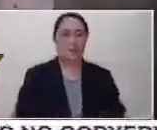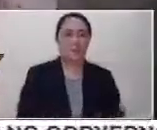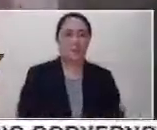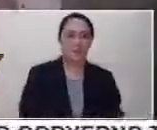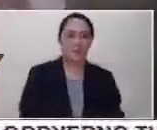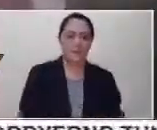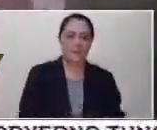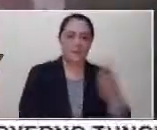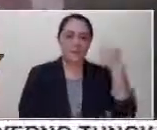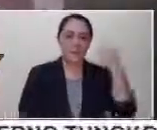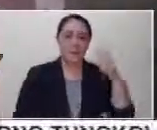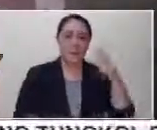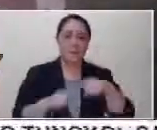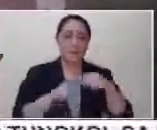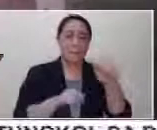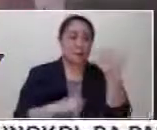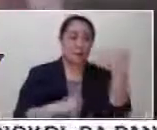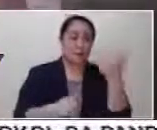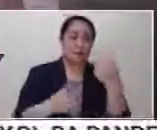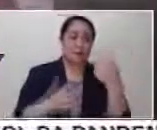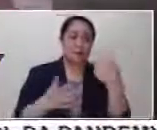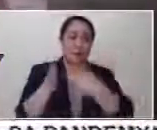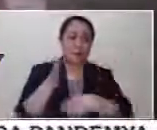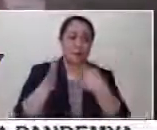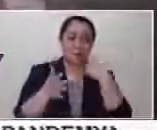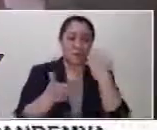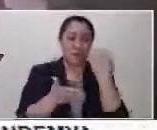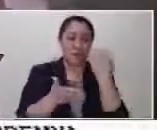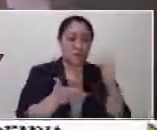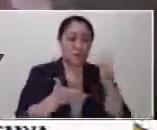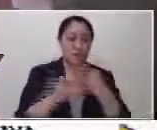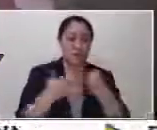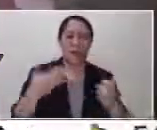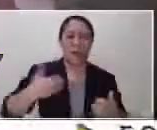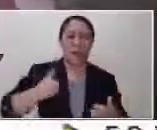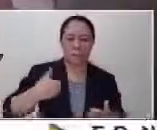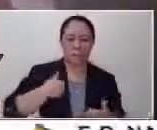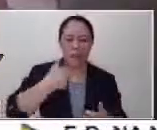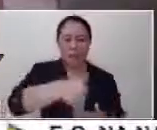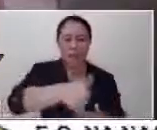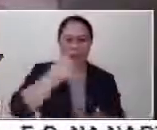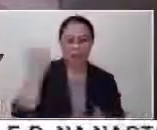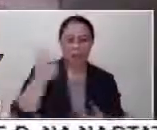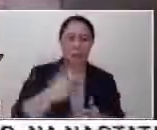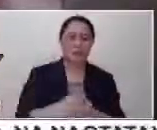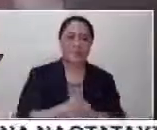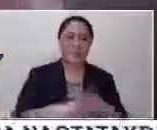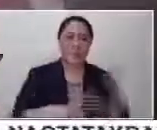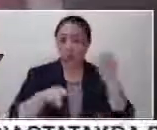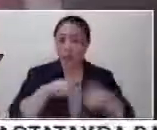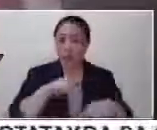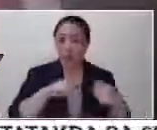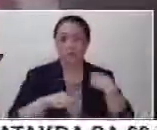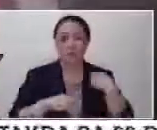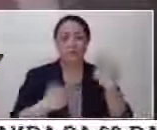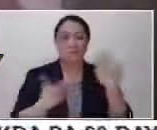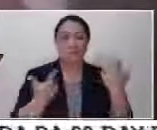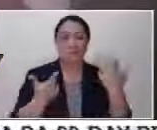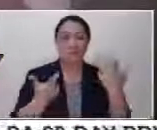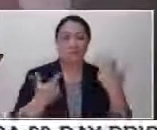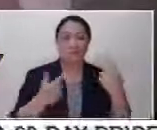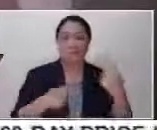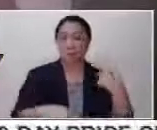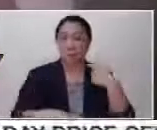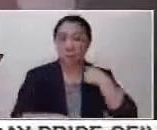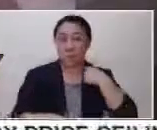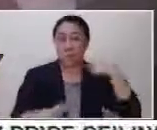Siguro, sa susunod na araw, kapag binabaan kami, willing naman kami magbaba kasi sa sobrang tumal, hindi